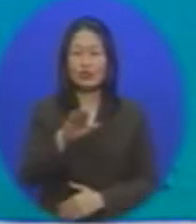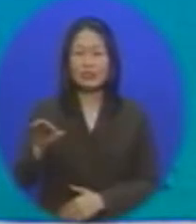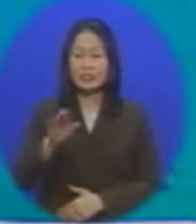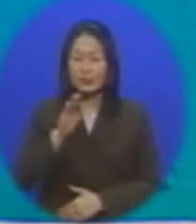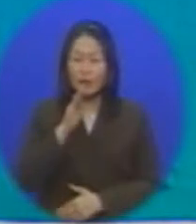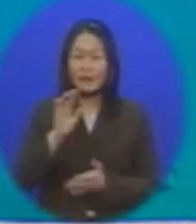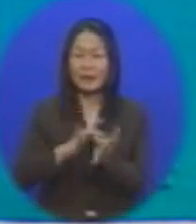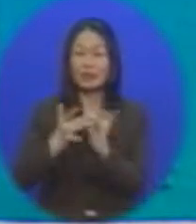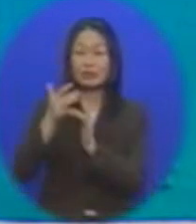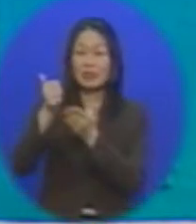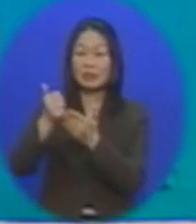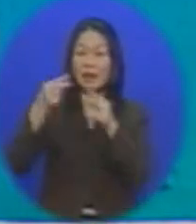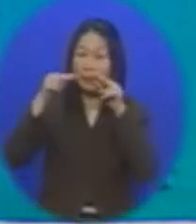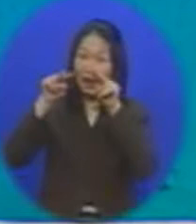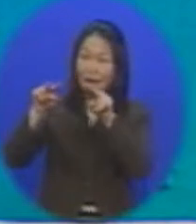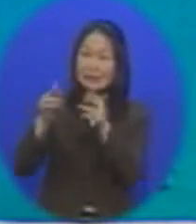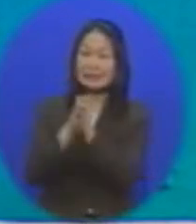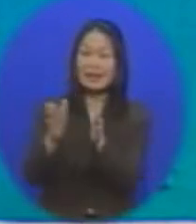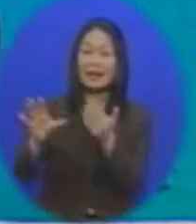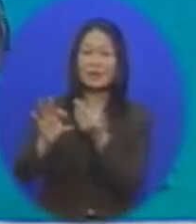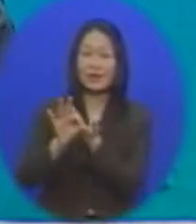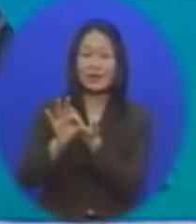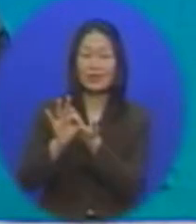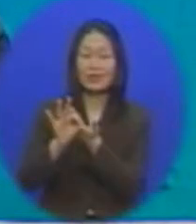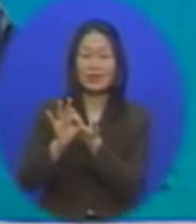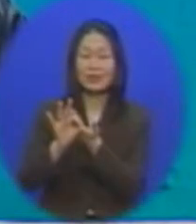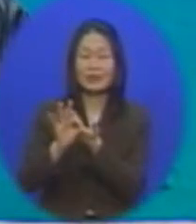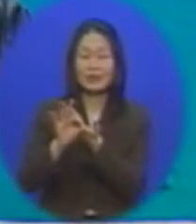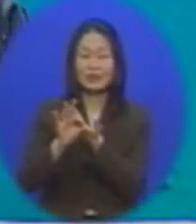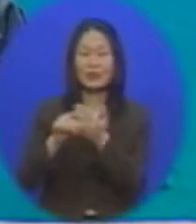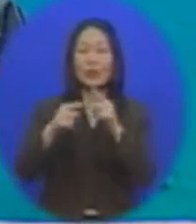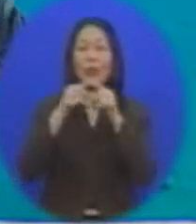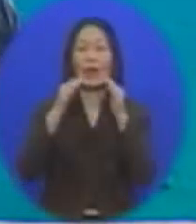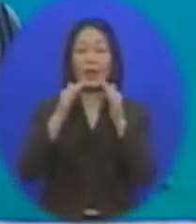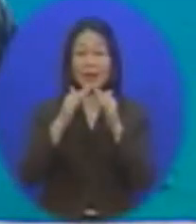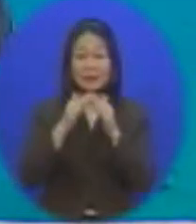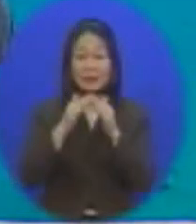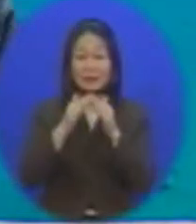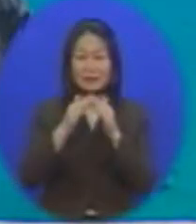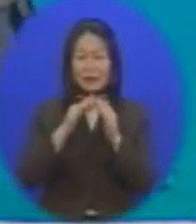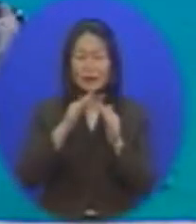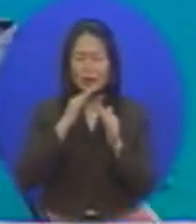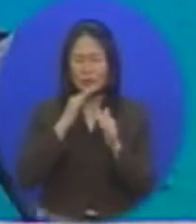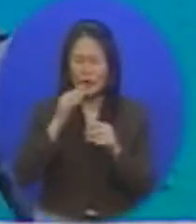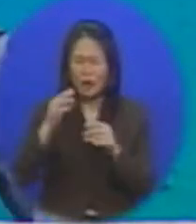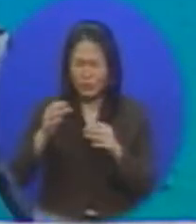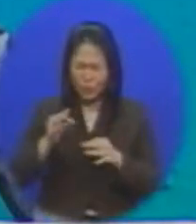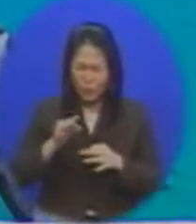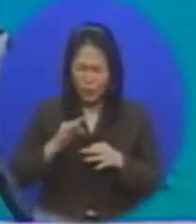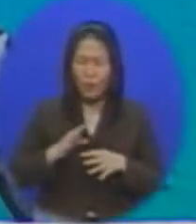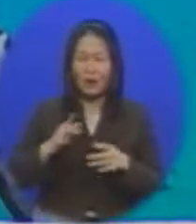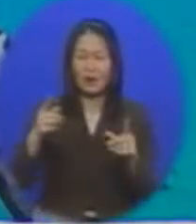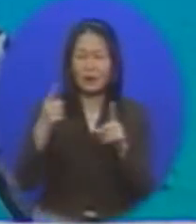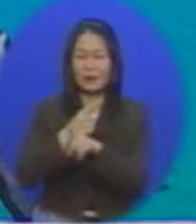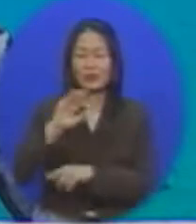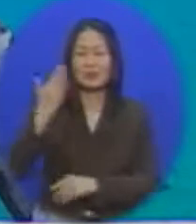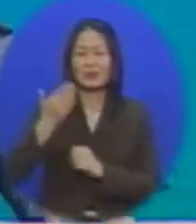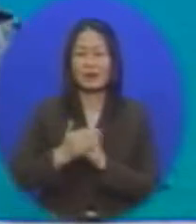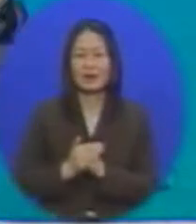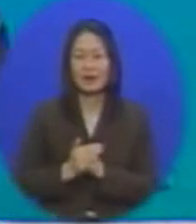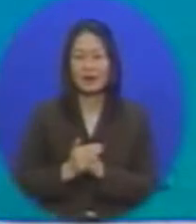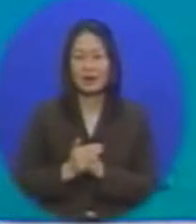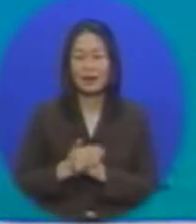예수님을 바라보기 시작하면 그러면 교회는 얼마나 놀랍게 바꿔 지는지 버립니다